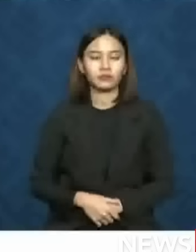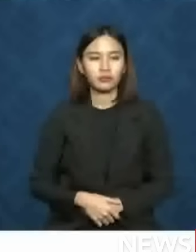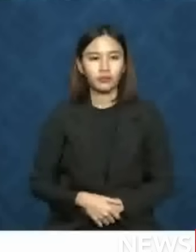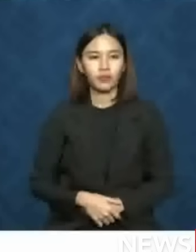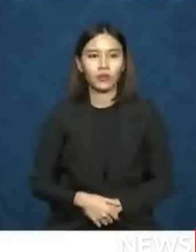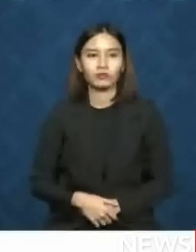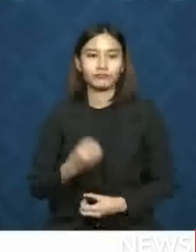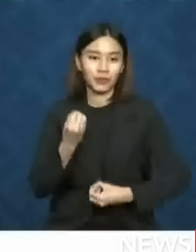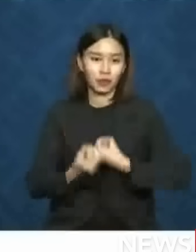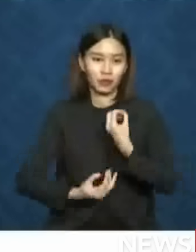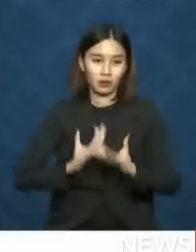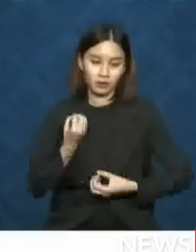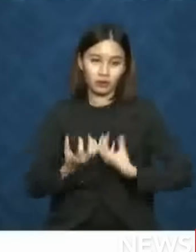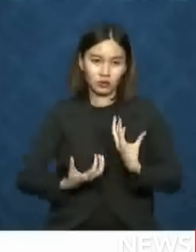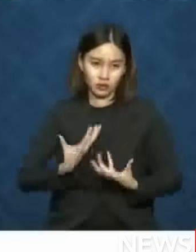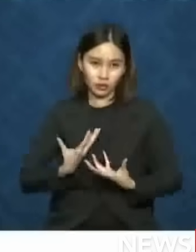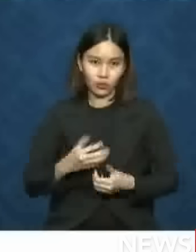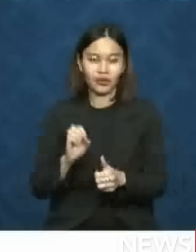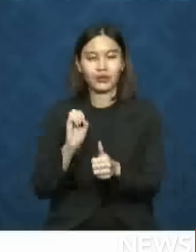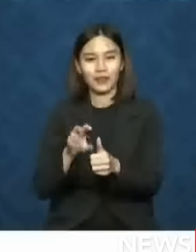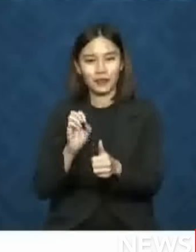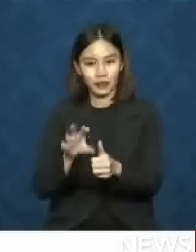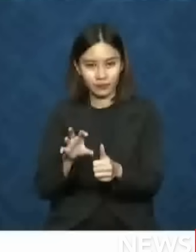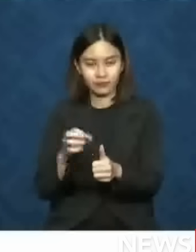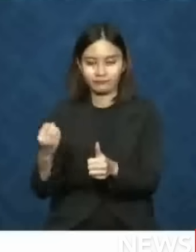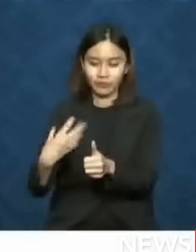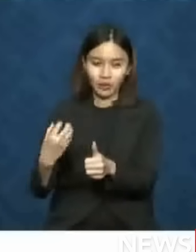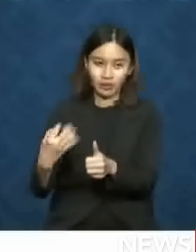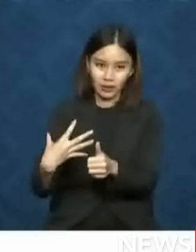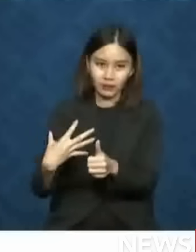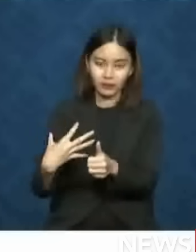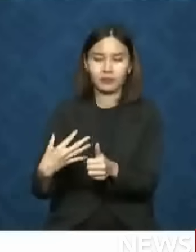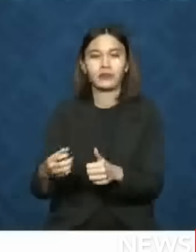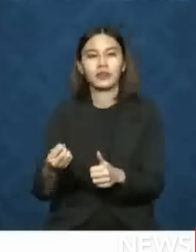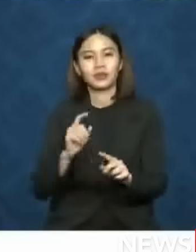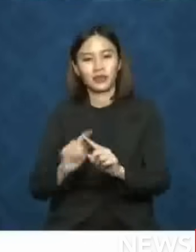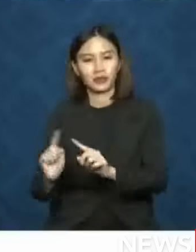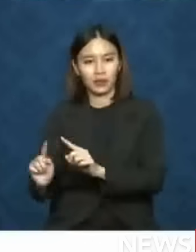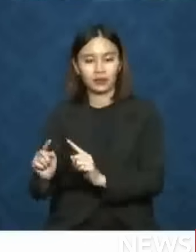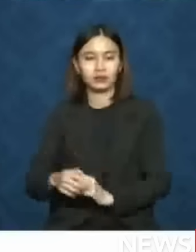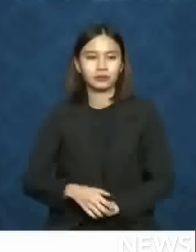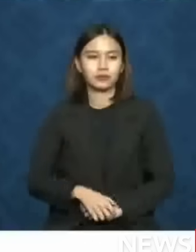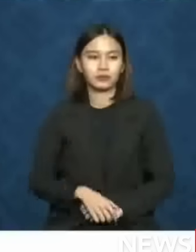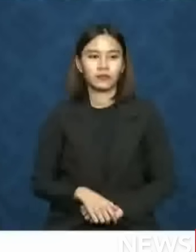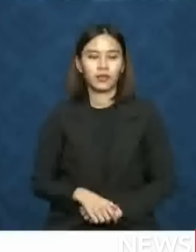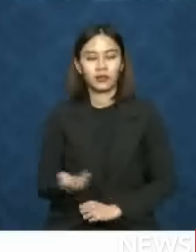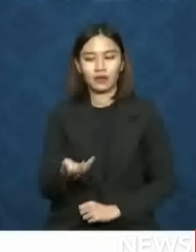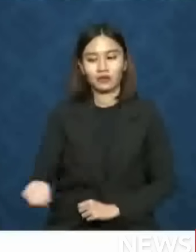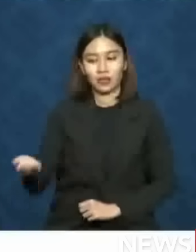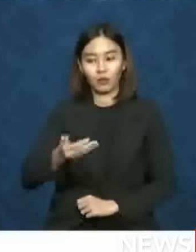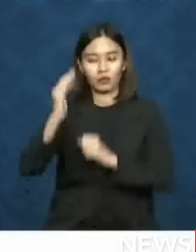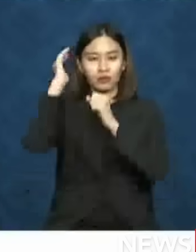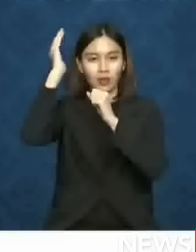สำหรับความเห็นข้อสังเกตและข้อเสนอแนะต่างๆที่ทุกท่านได้